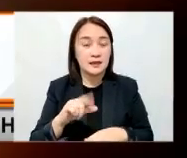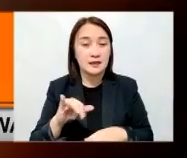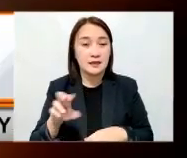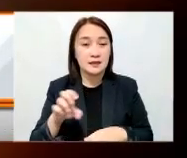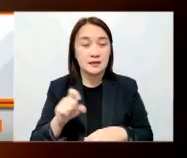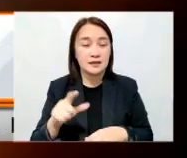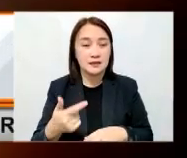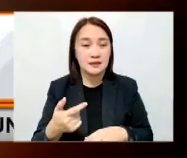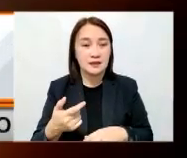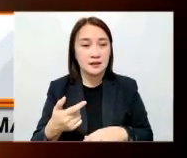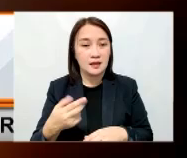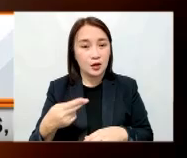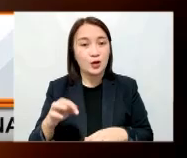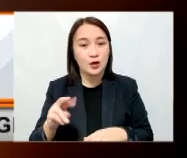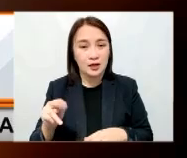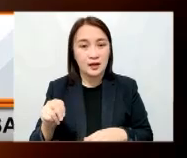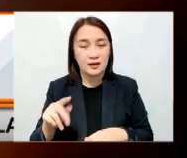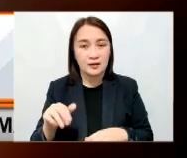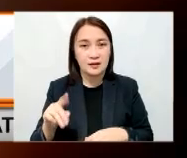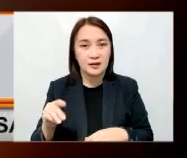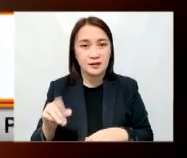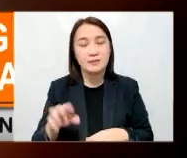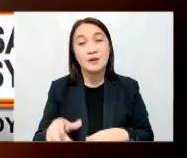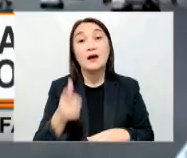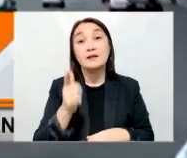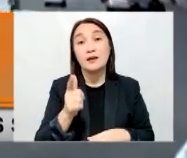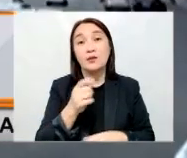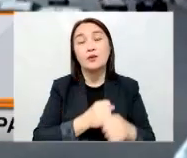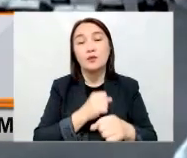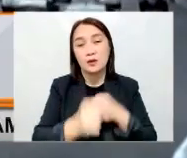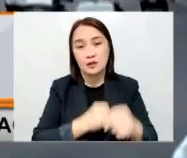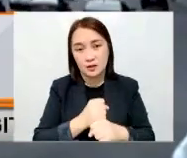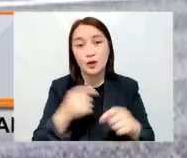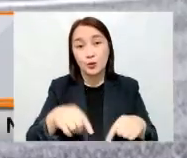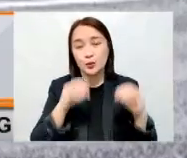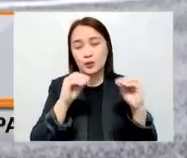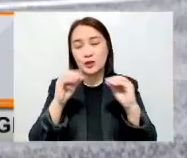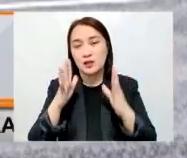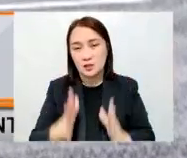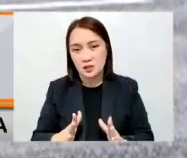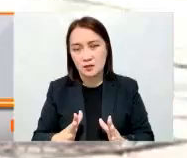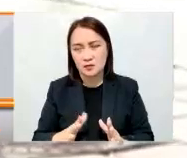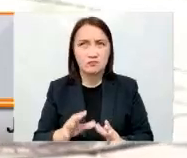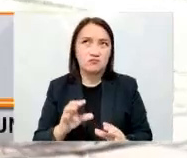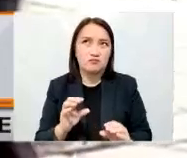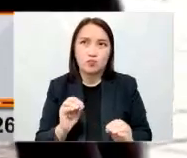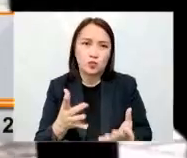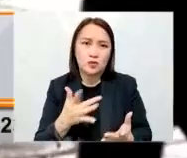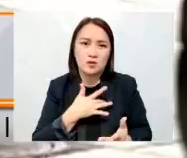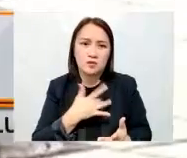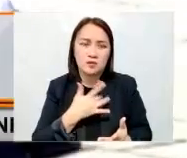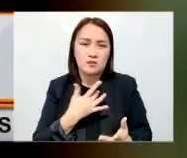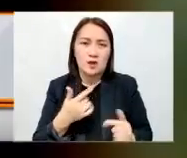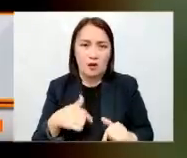ng OFW doon at nagtatrabaho ngayong guro sa Moscow. Hindi raw ramdam ni Cecil na may matinding banta sa Moscow. Sa